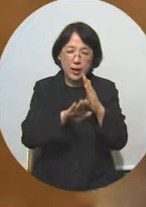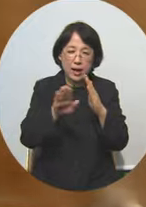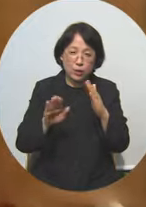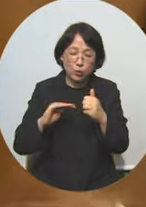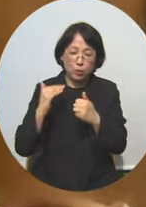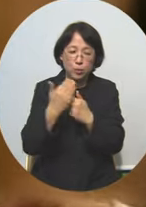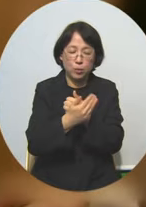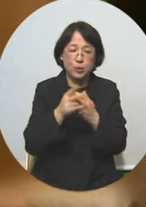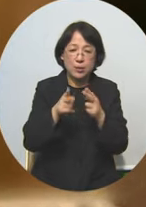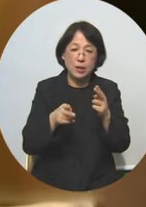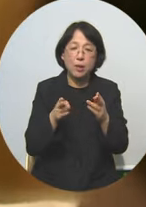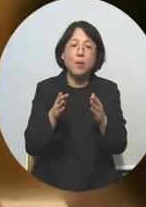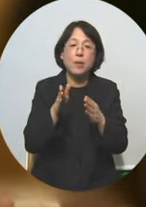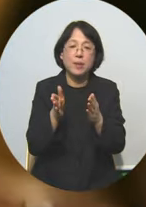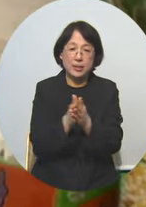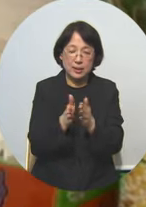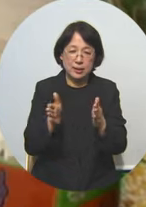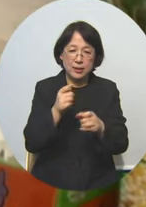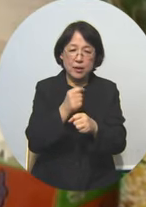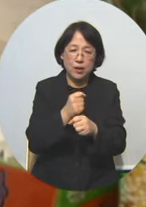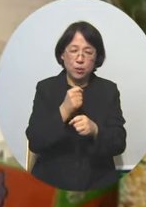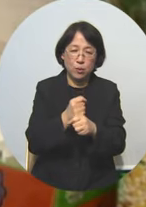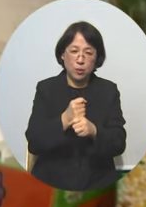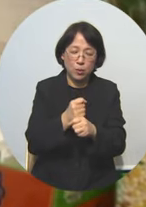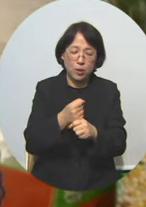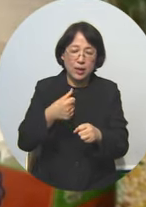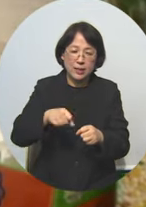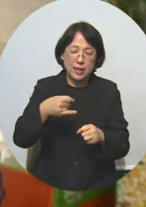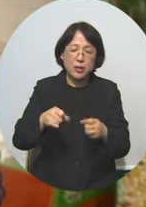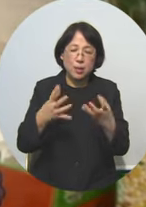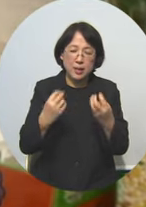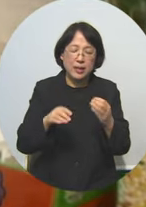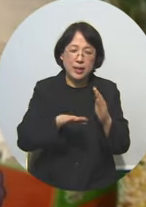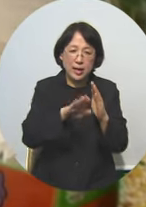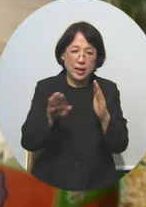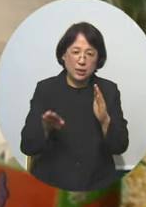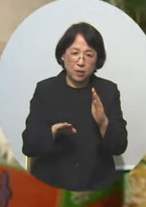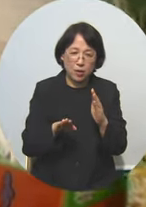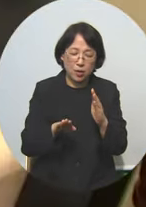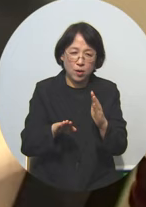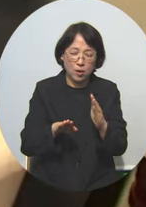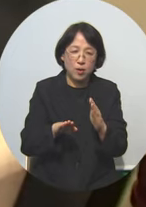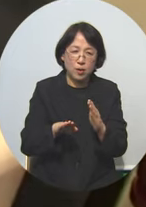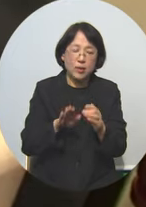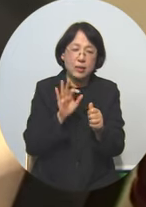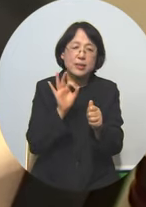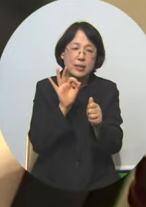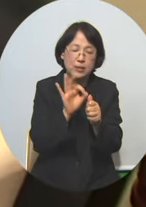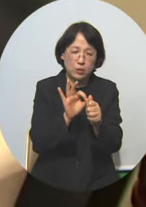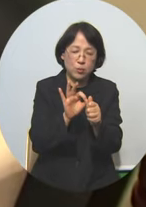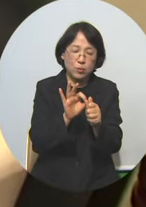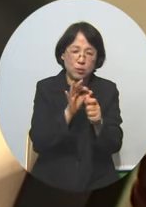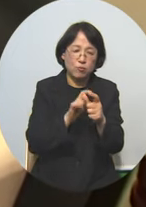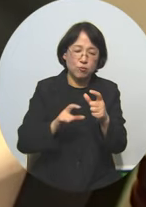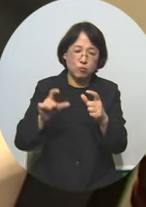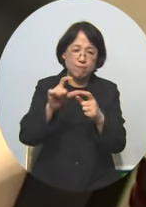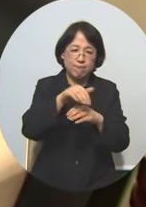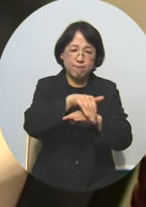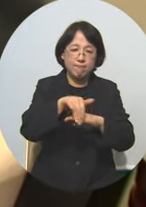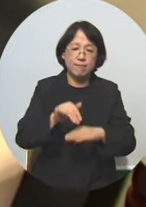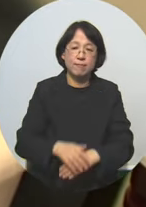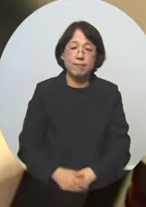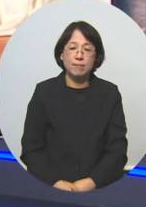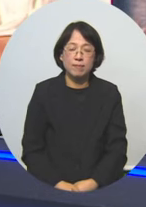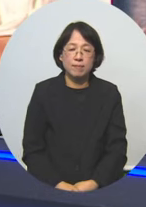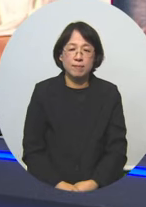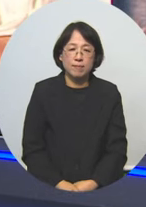사업을 시행하고 다자녀 가구 본인 부담금을 10% 추가 지원할 방침입니다. KTV 김민아입니다.